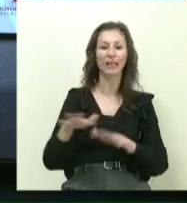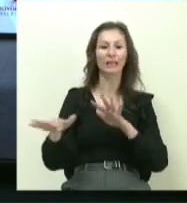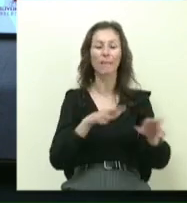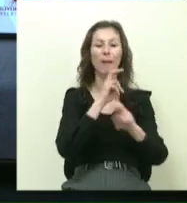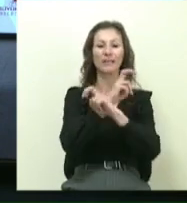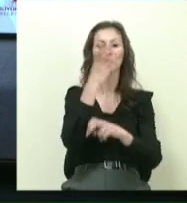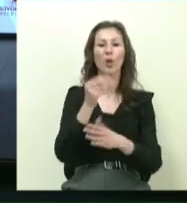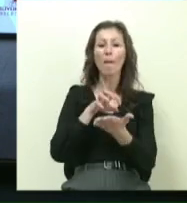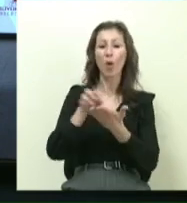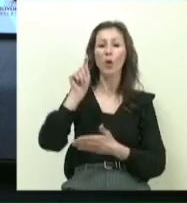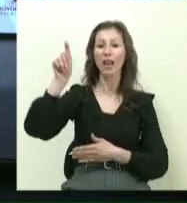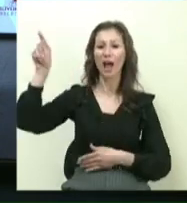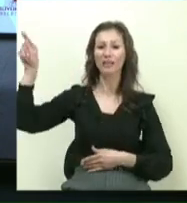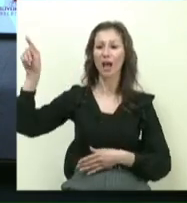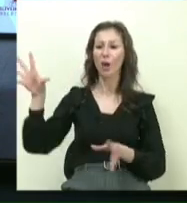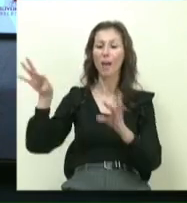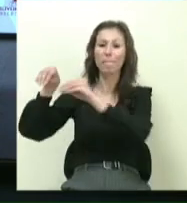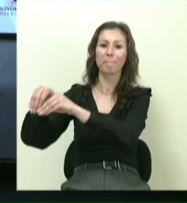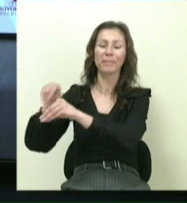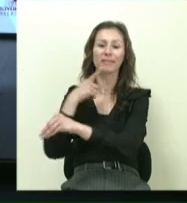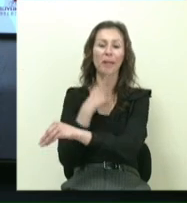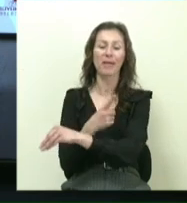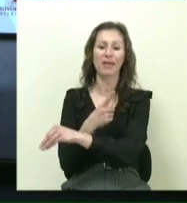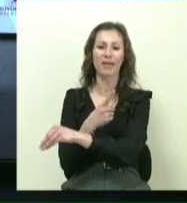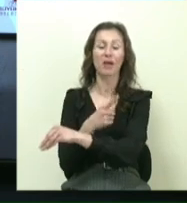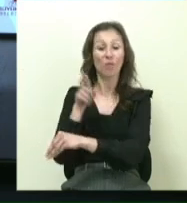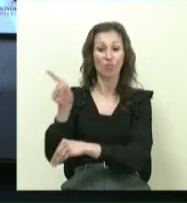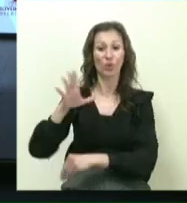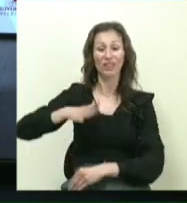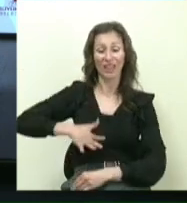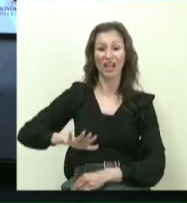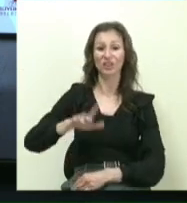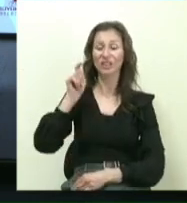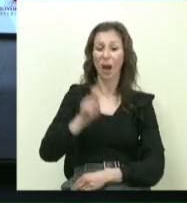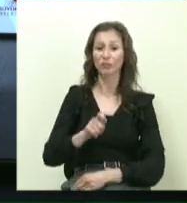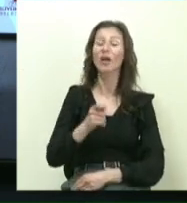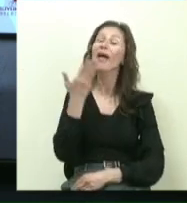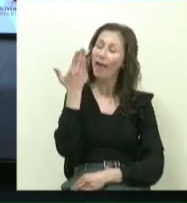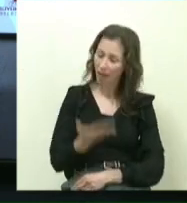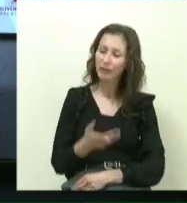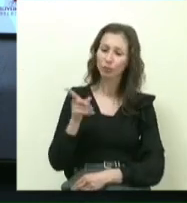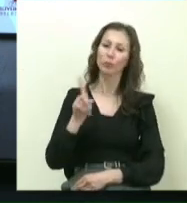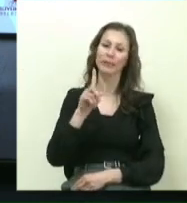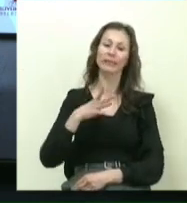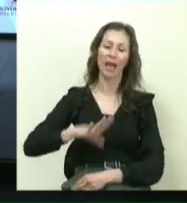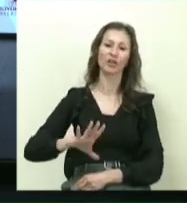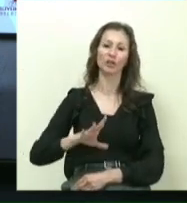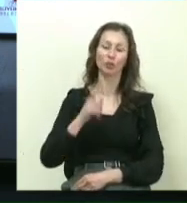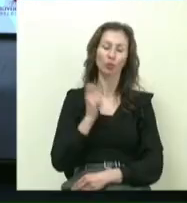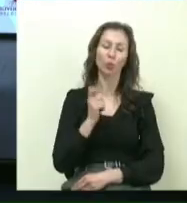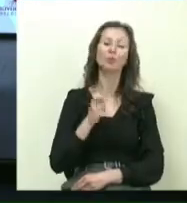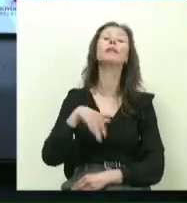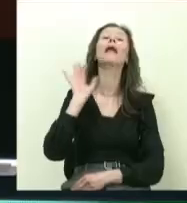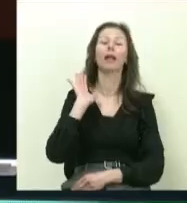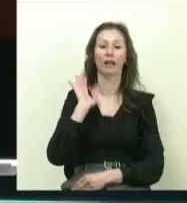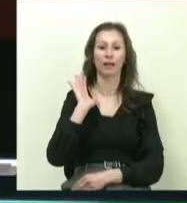riski olan bölgelerde kümelemiş durumdadır bu tercihi yapmıştır Evet evet bu bir tercihtir Bu bir zorunluluk